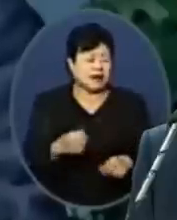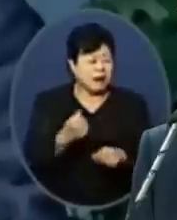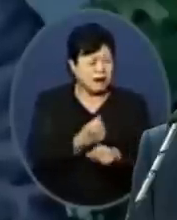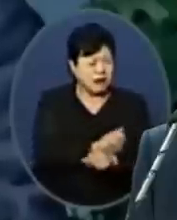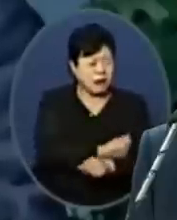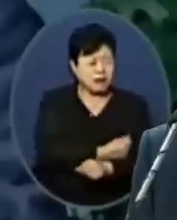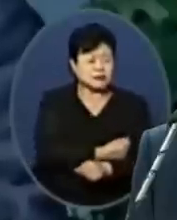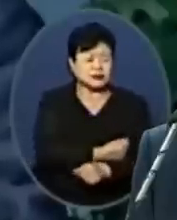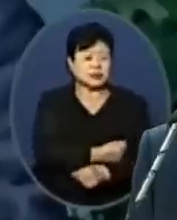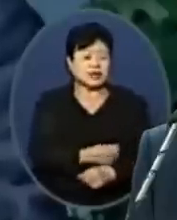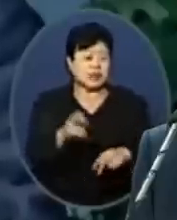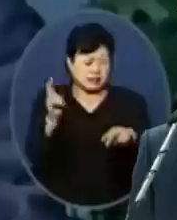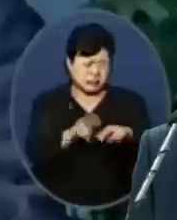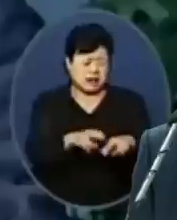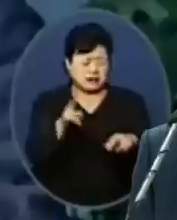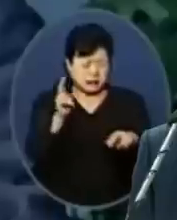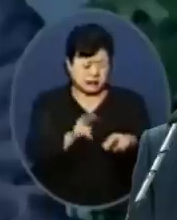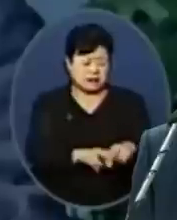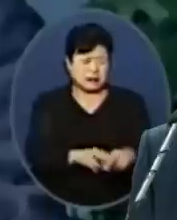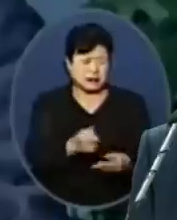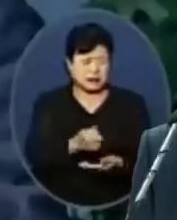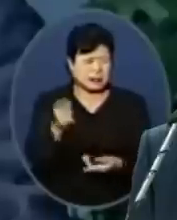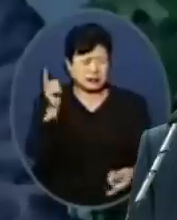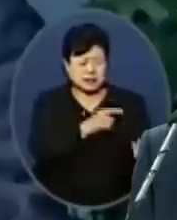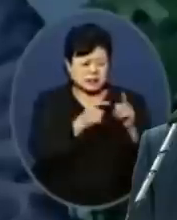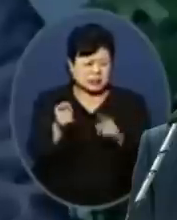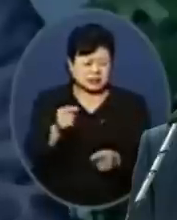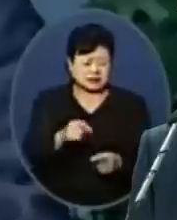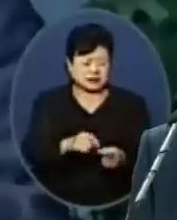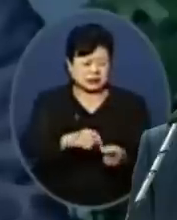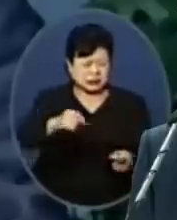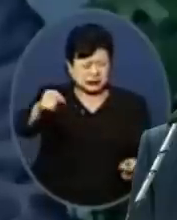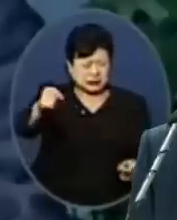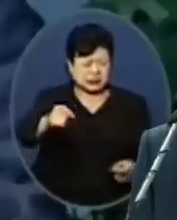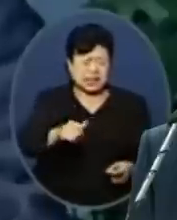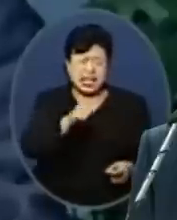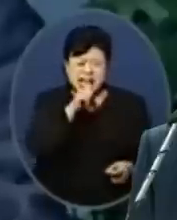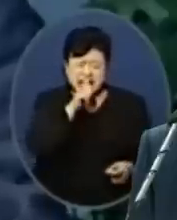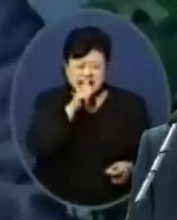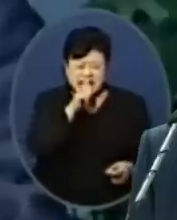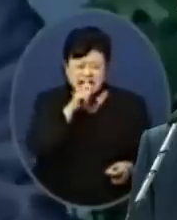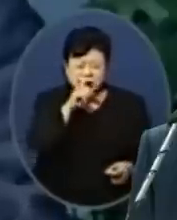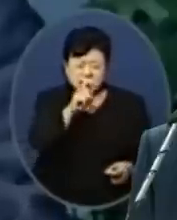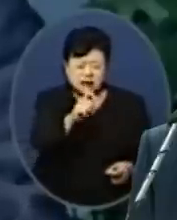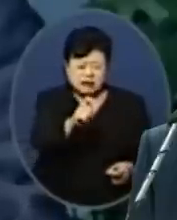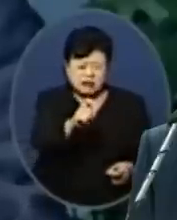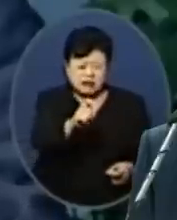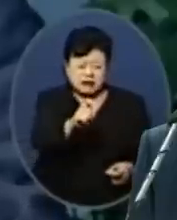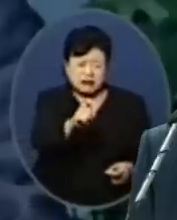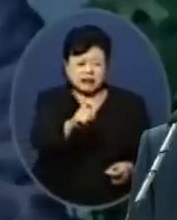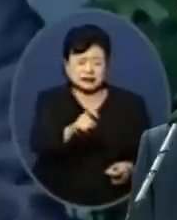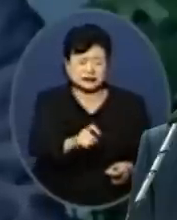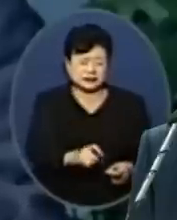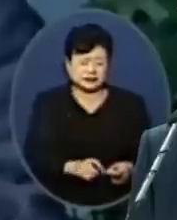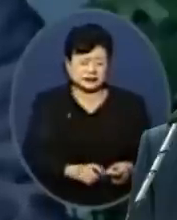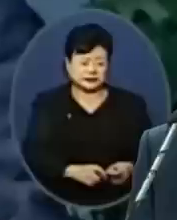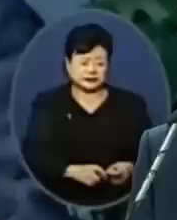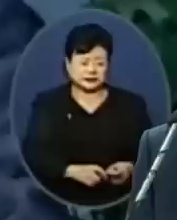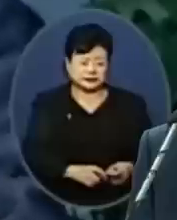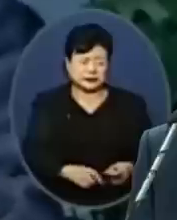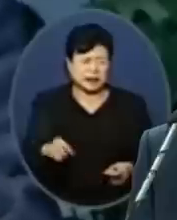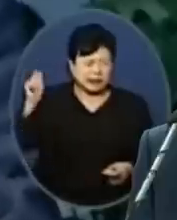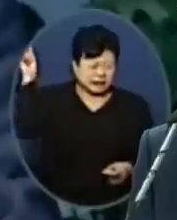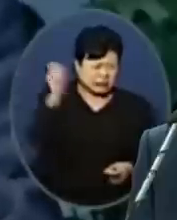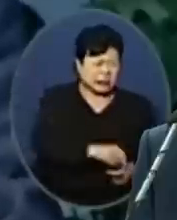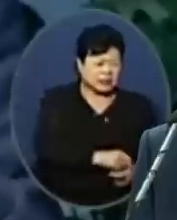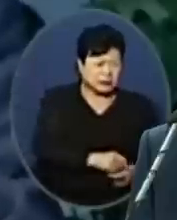엄청나게 무지무지하게 때리는 것입니다. 채찍 끝이 이렇게 우그라진 쇠조각을 달아가지고